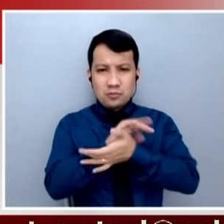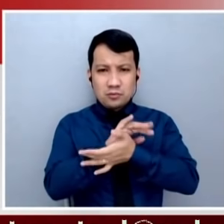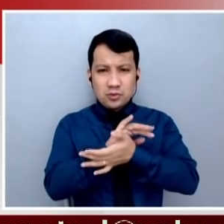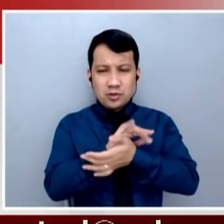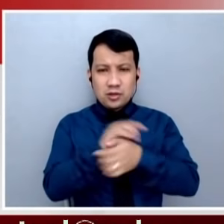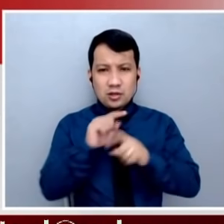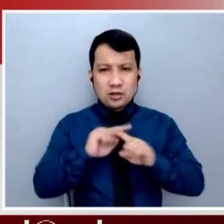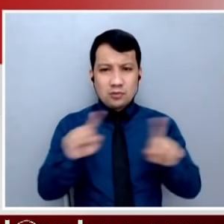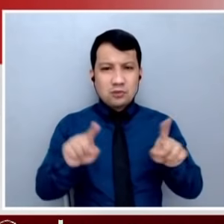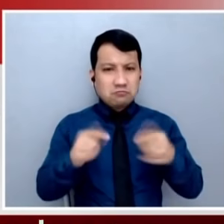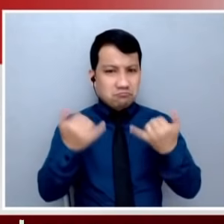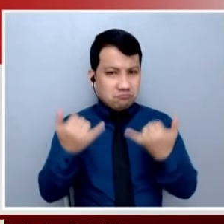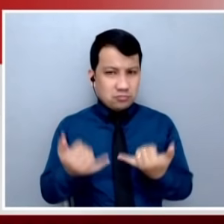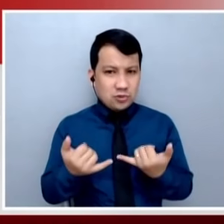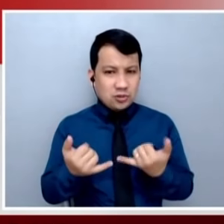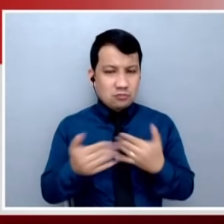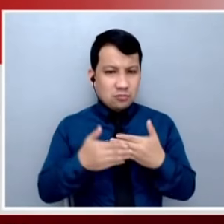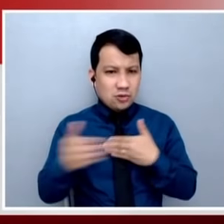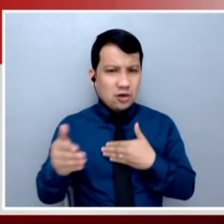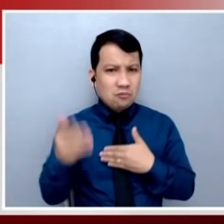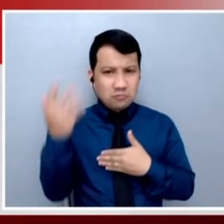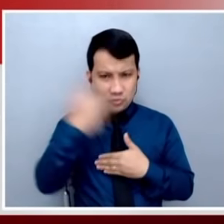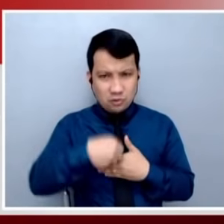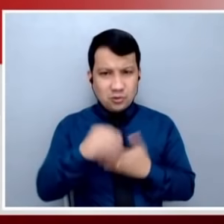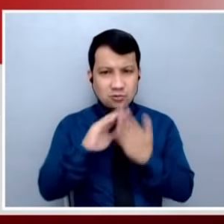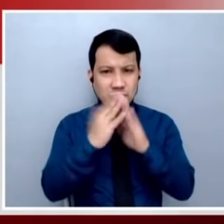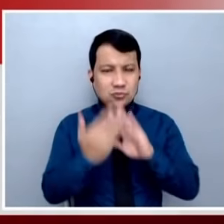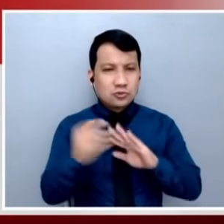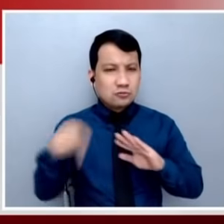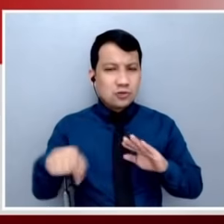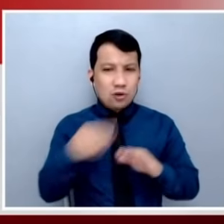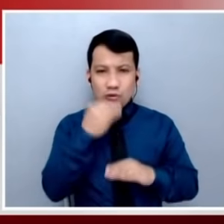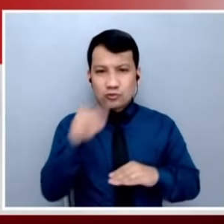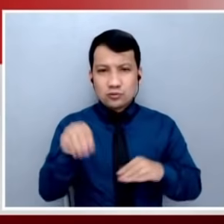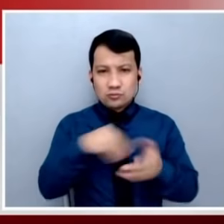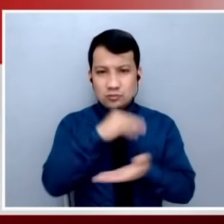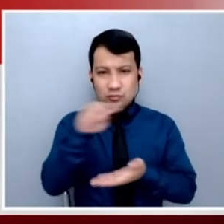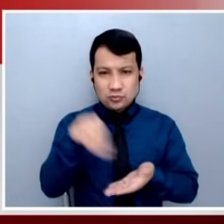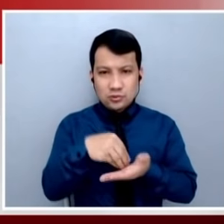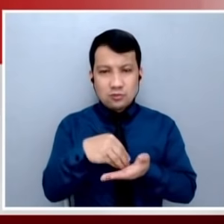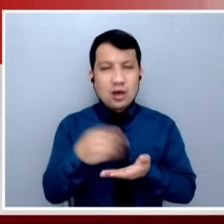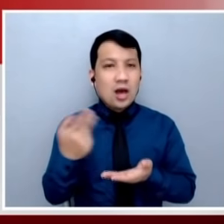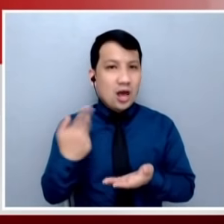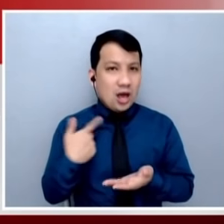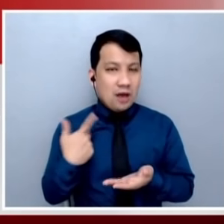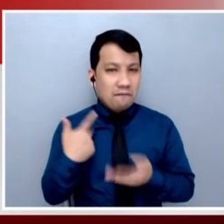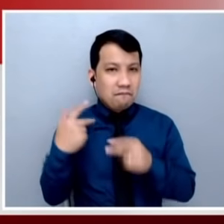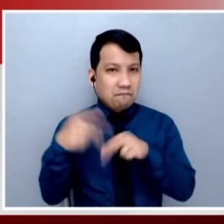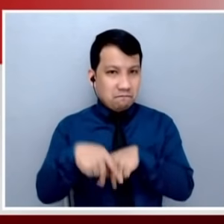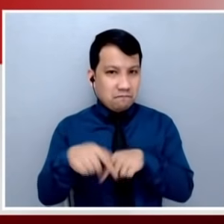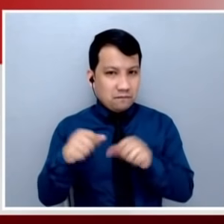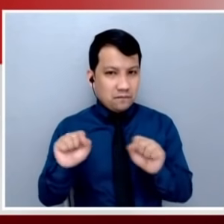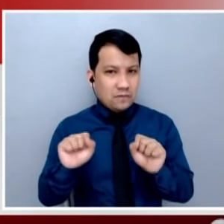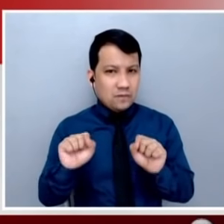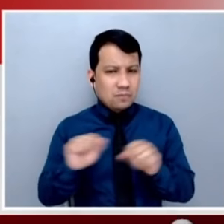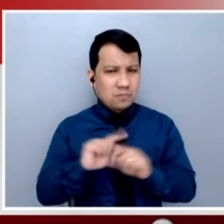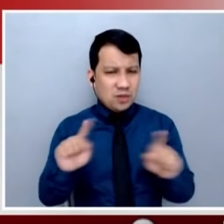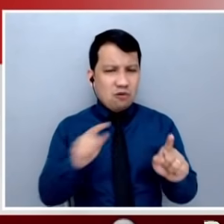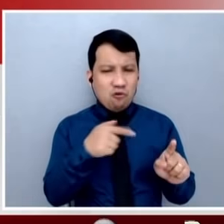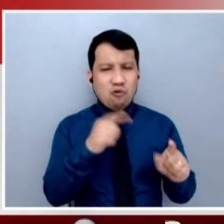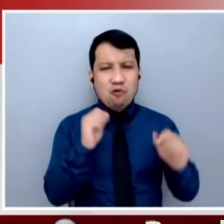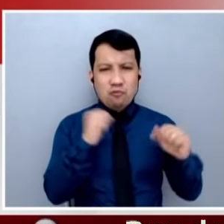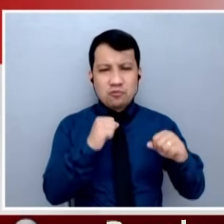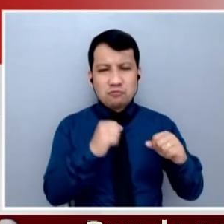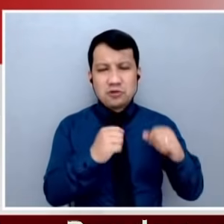Pero nanindigan siya na bumuti ang sitwasyon ng peace and order sa Mandaluyong noong ipinatutupad ito. Kaya umaasa silang kakatigan sila ng